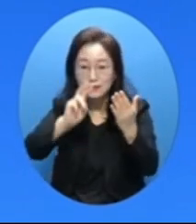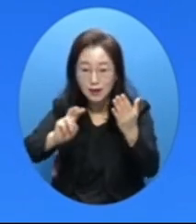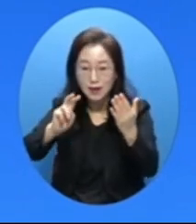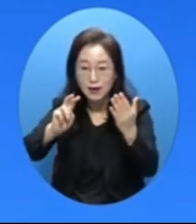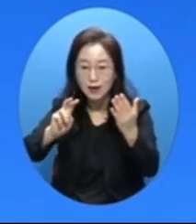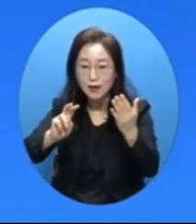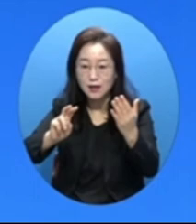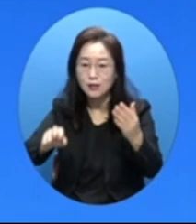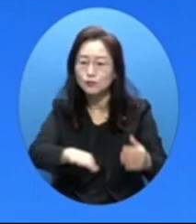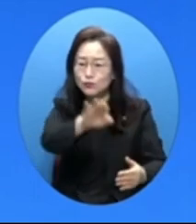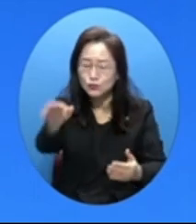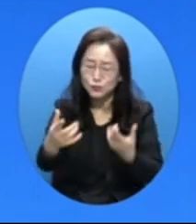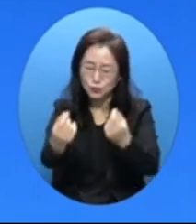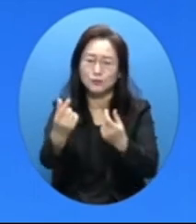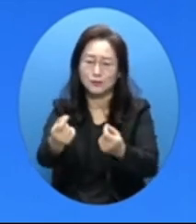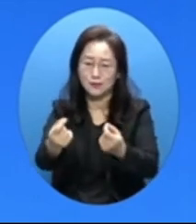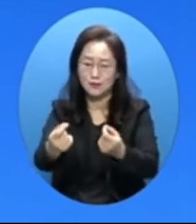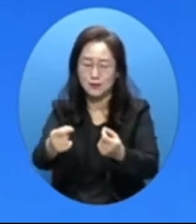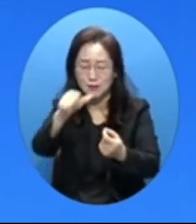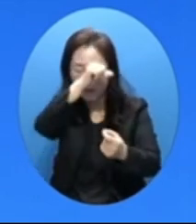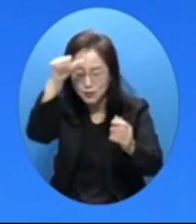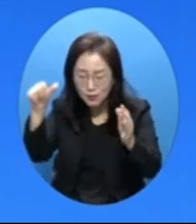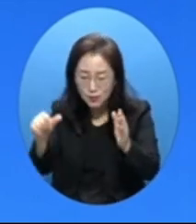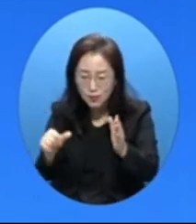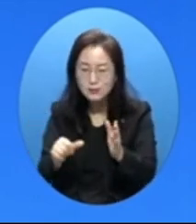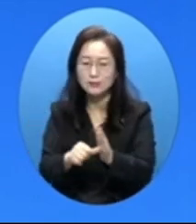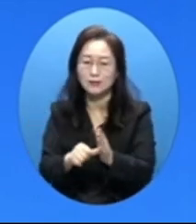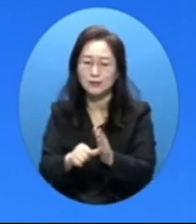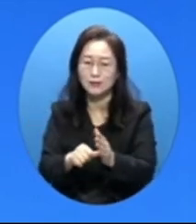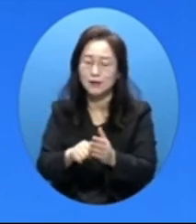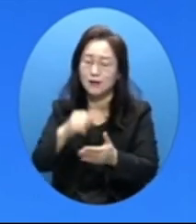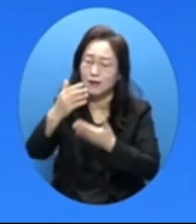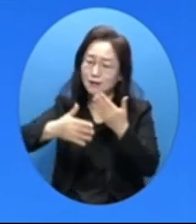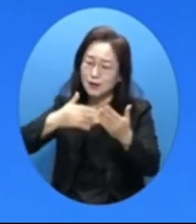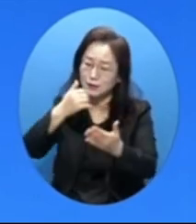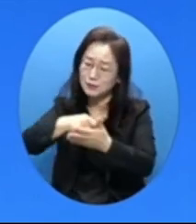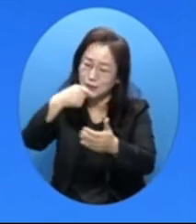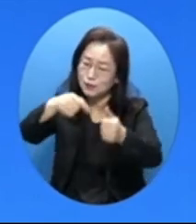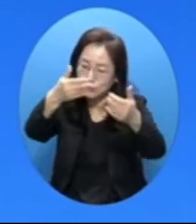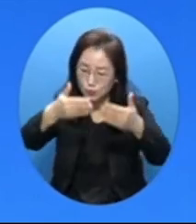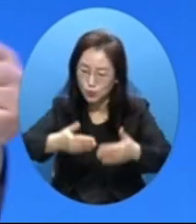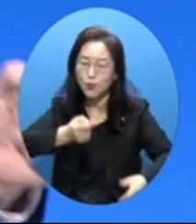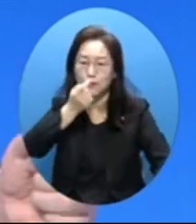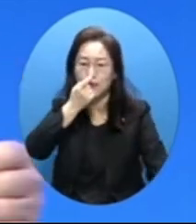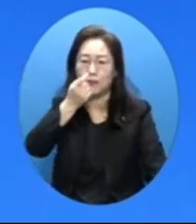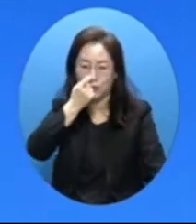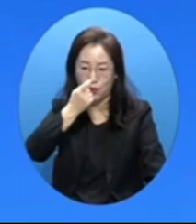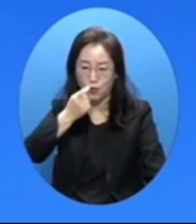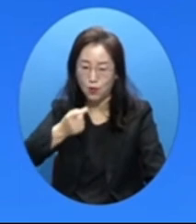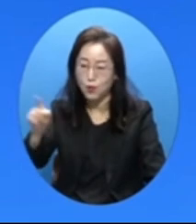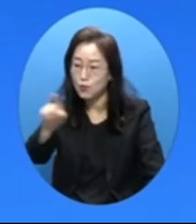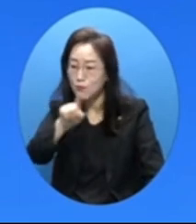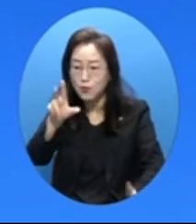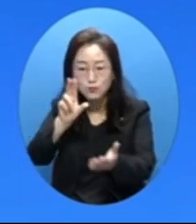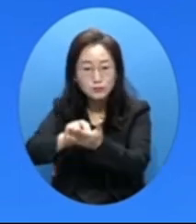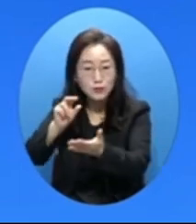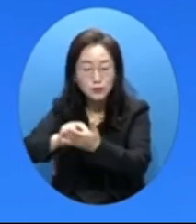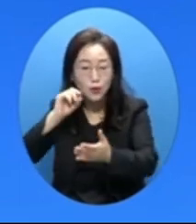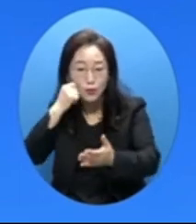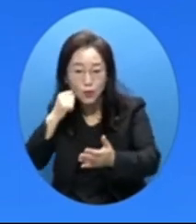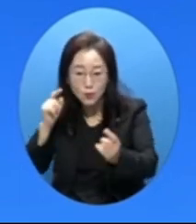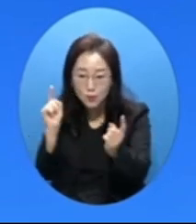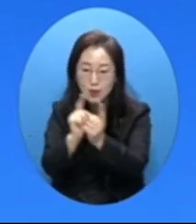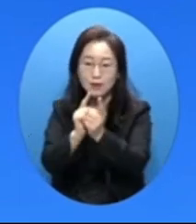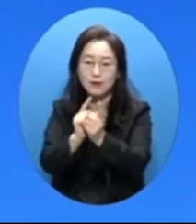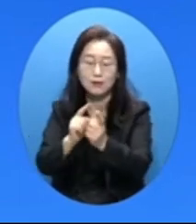이 세상을 한동안 우리 삶의 주신 교훈으로 알고 우리도 어떤 분자 어려움을 당해도 주님